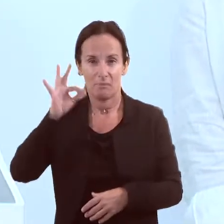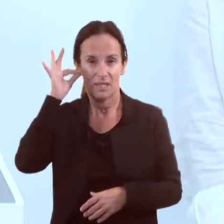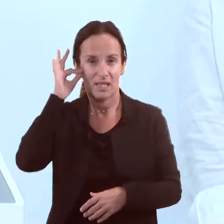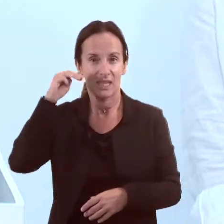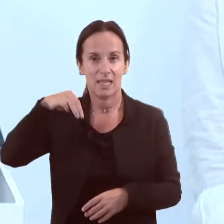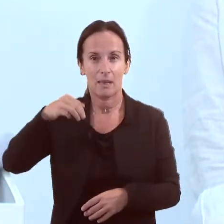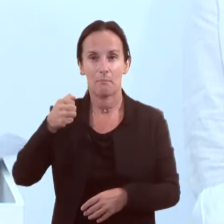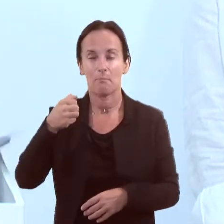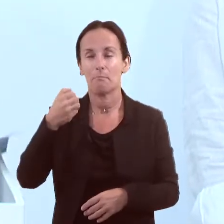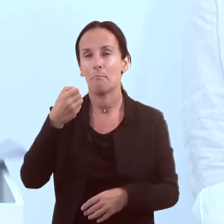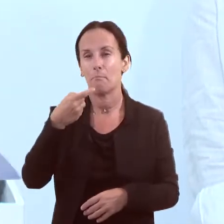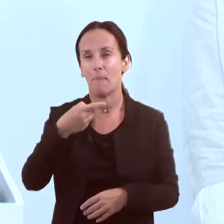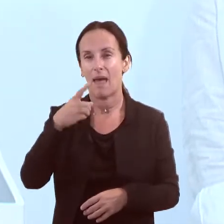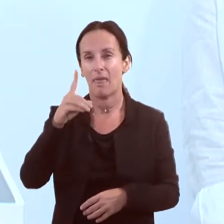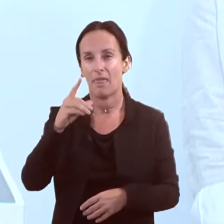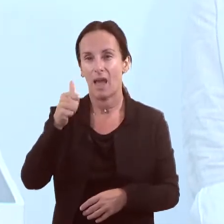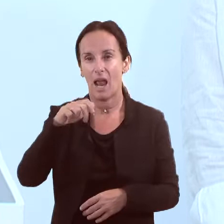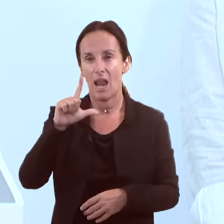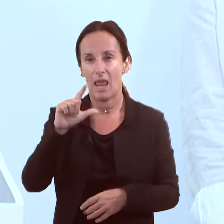Moltes gràcies.